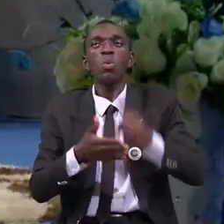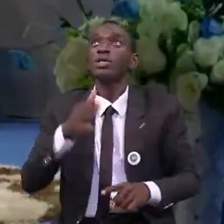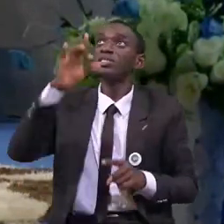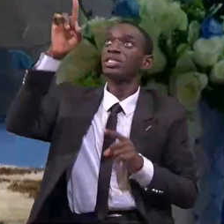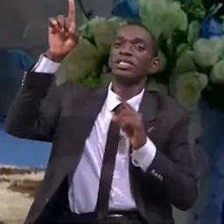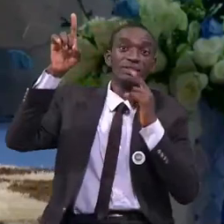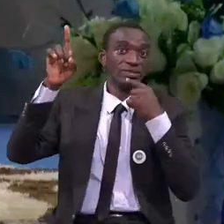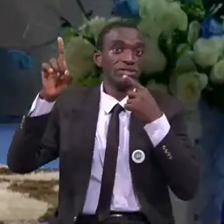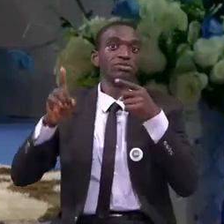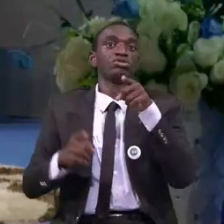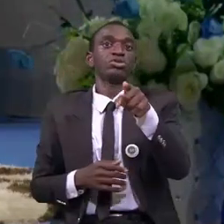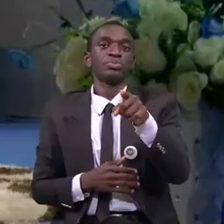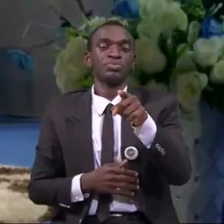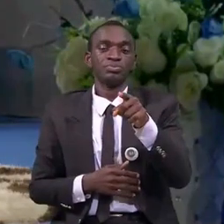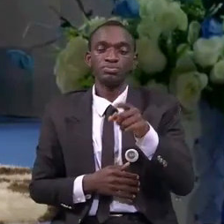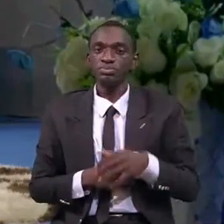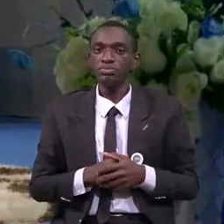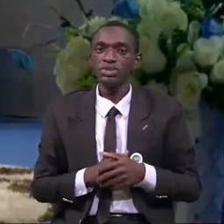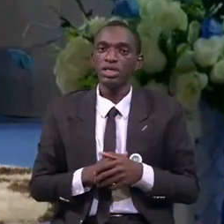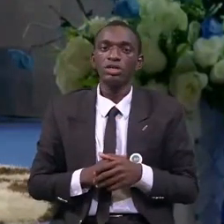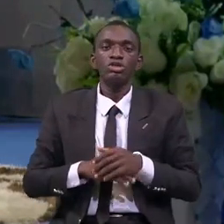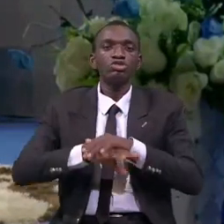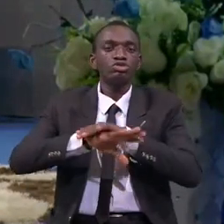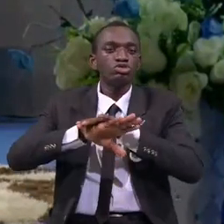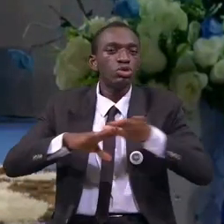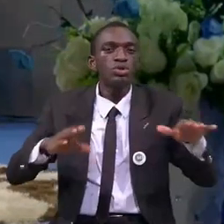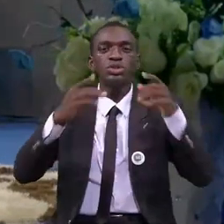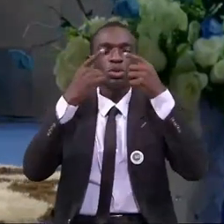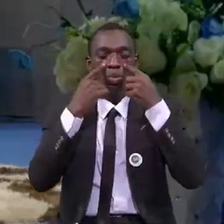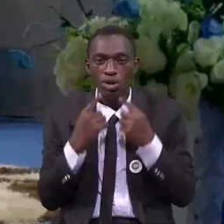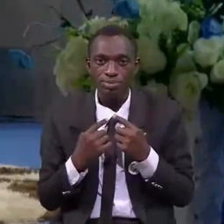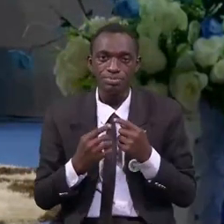ce que le Seigneur vous a dit ne pleure